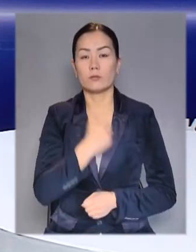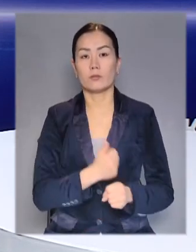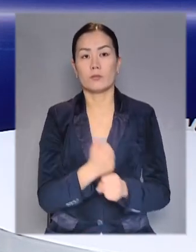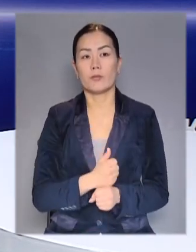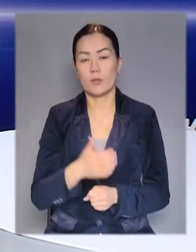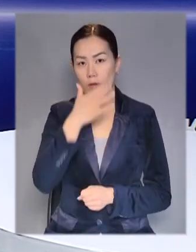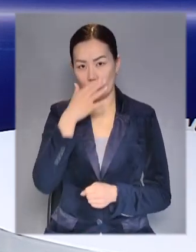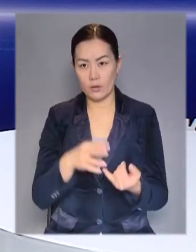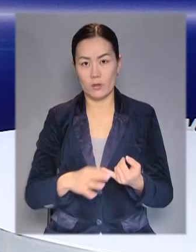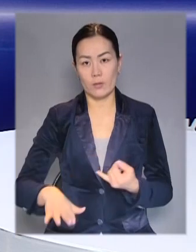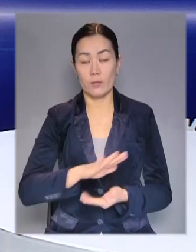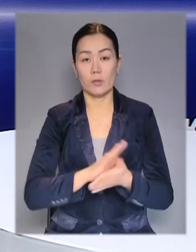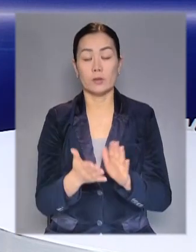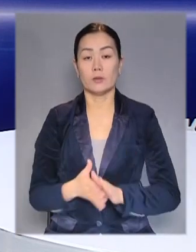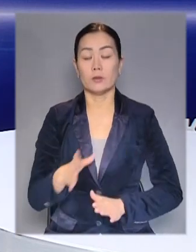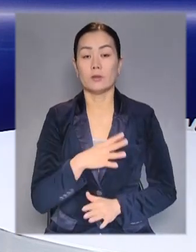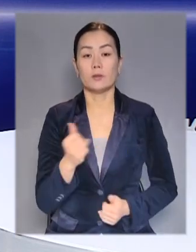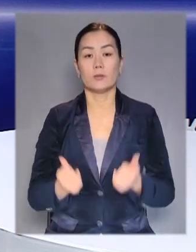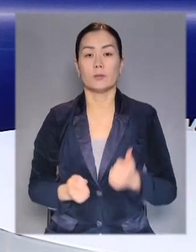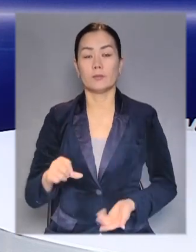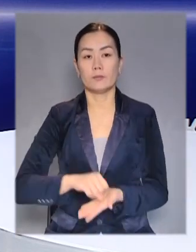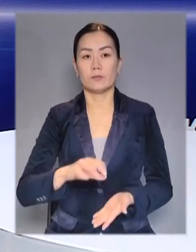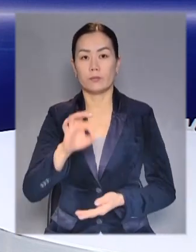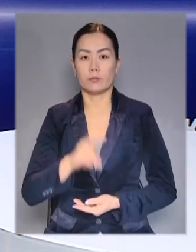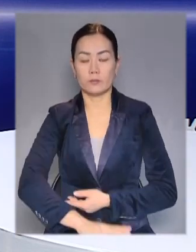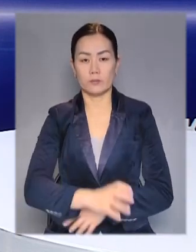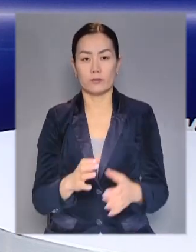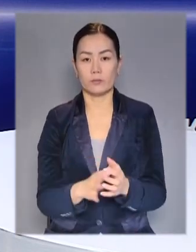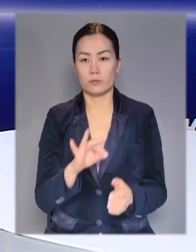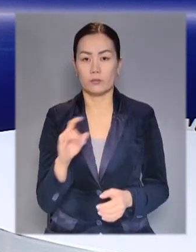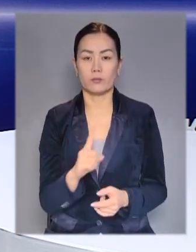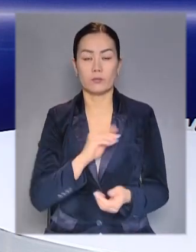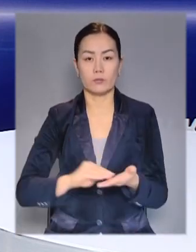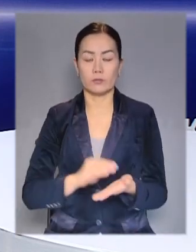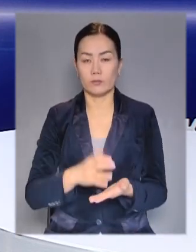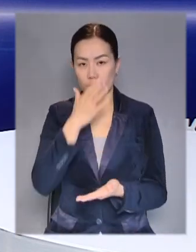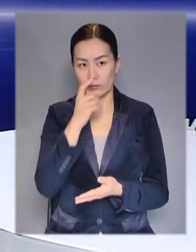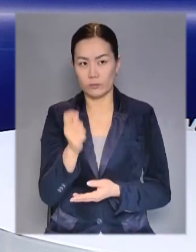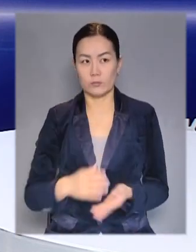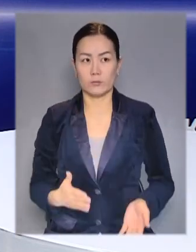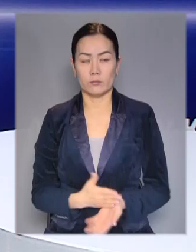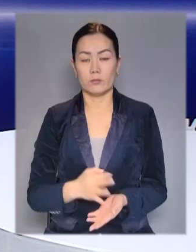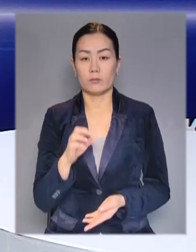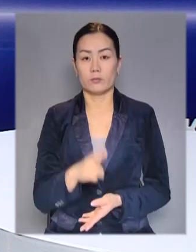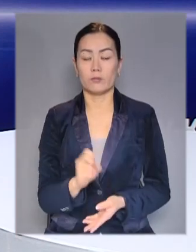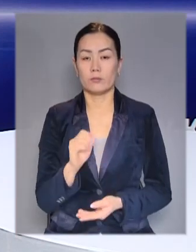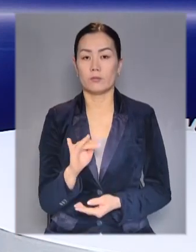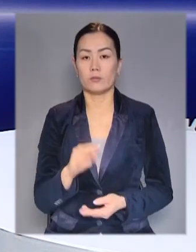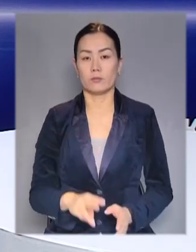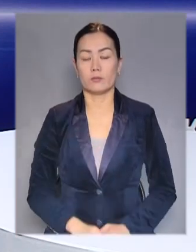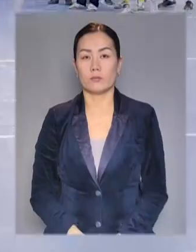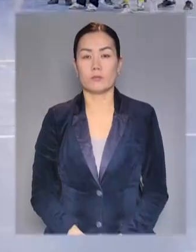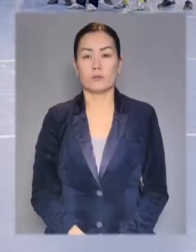войск из Афганистана. Организаторами соревнований выступили областной филиал Союза ветеранов Афганской войны и областной акимат.